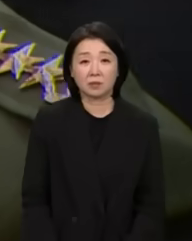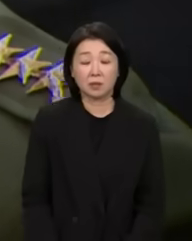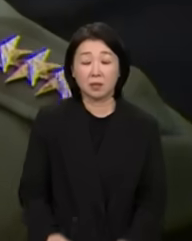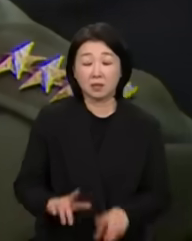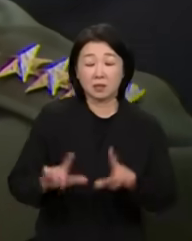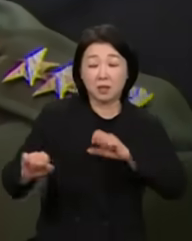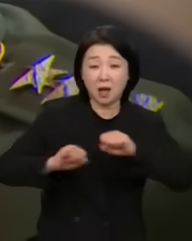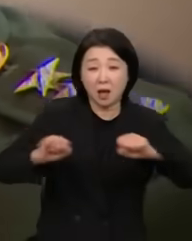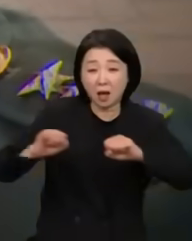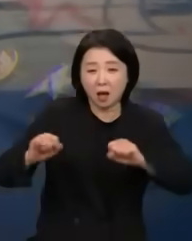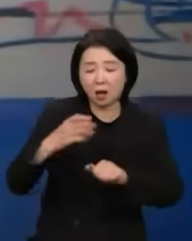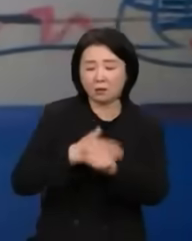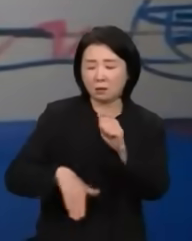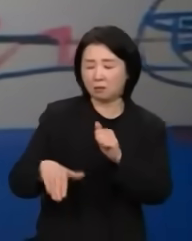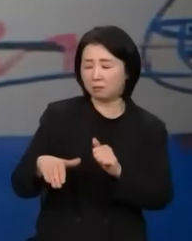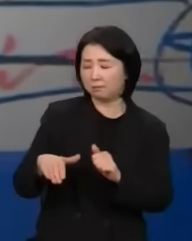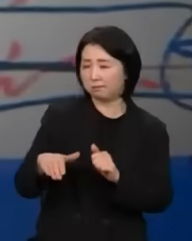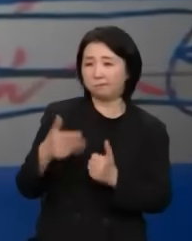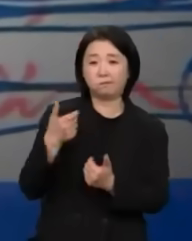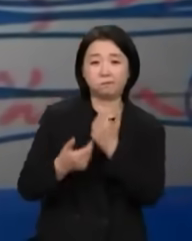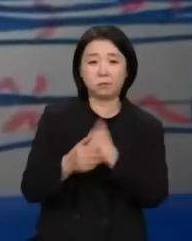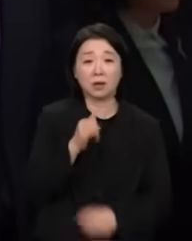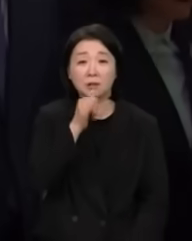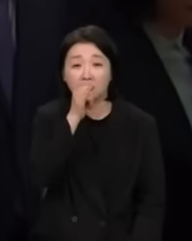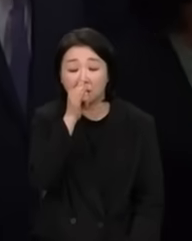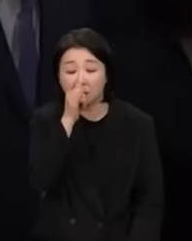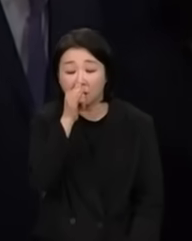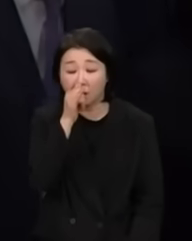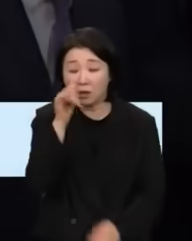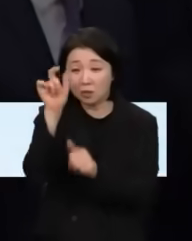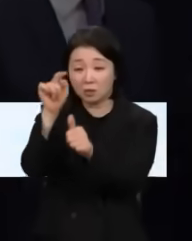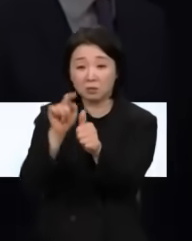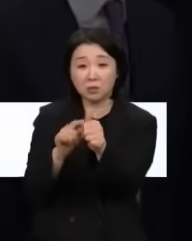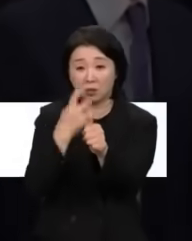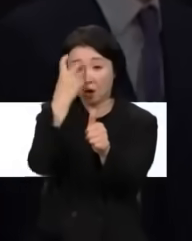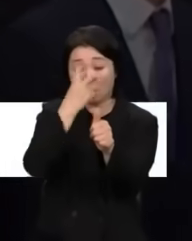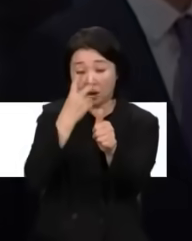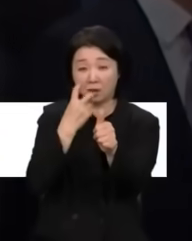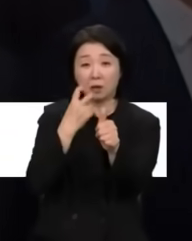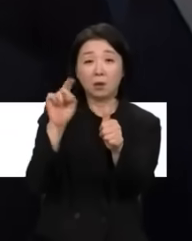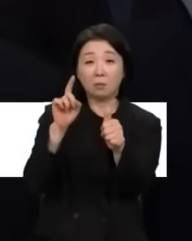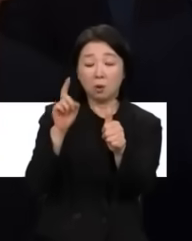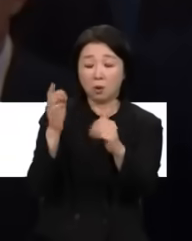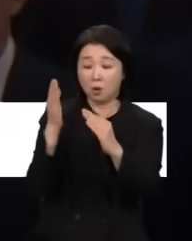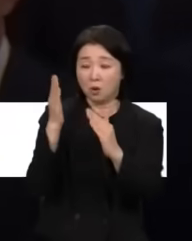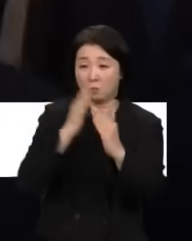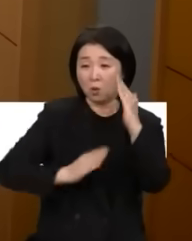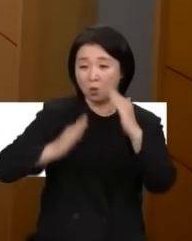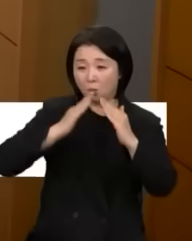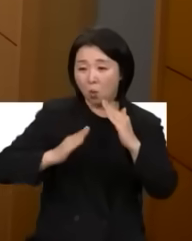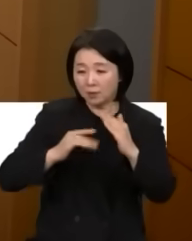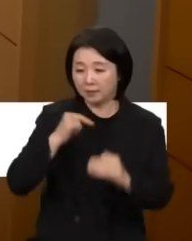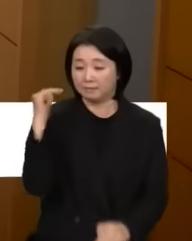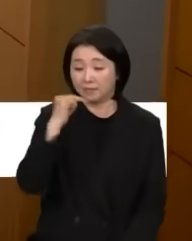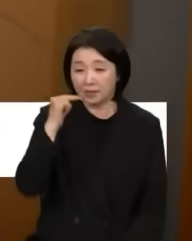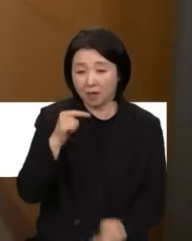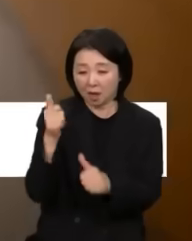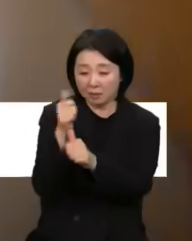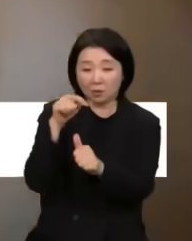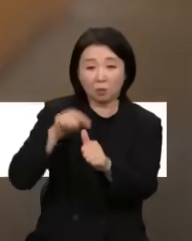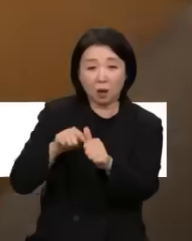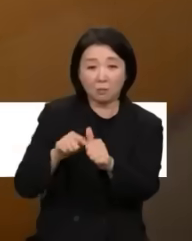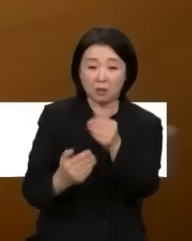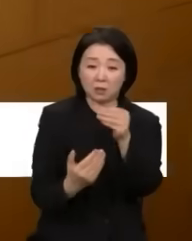움직였던 당시 상황과는 거리가 있습니다. 특히 이 비서관의 관리 감독을 받은 공직기강 비서관실 행정관이 국가수사본부와 사건